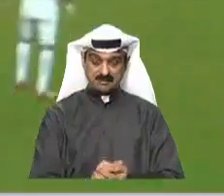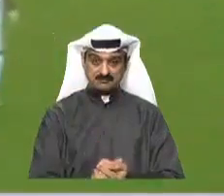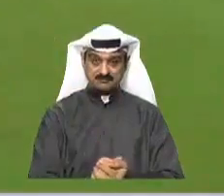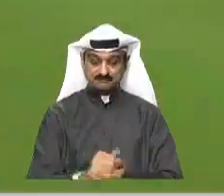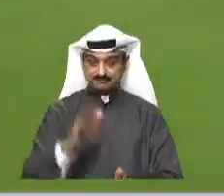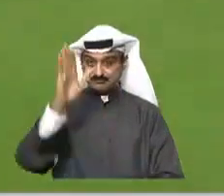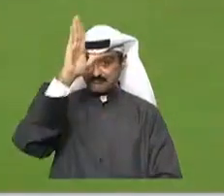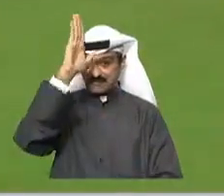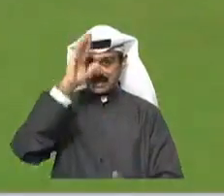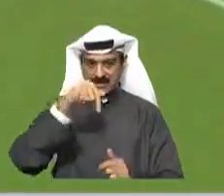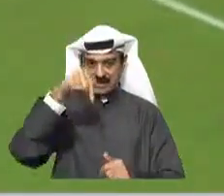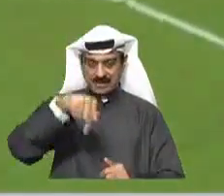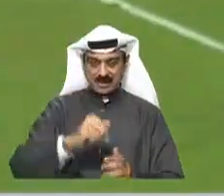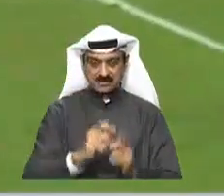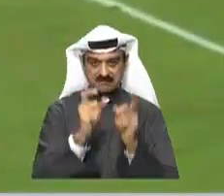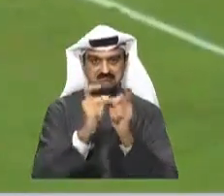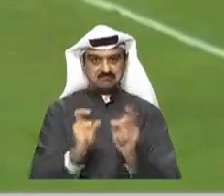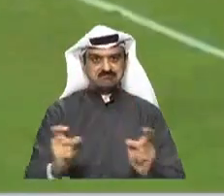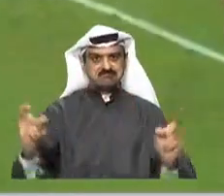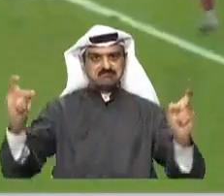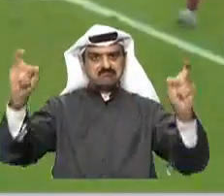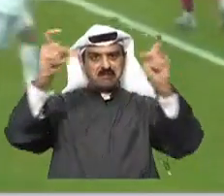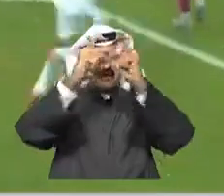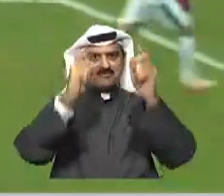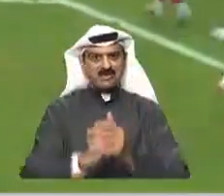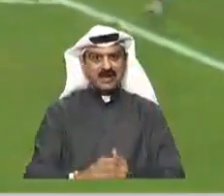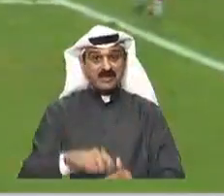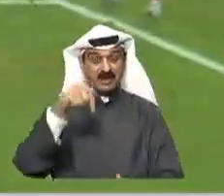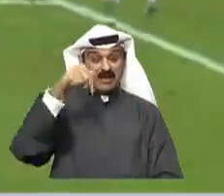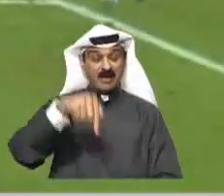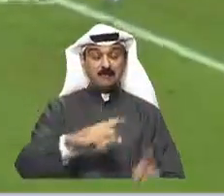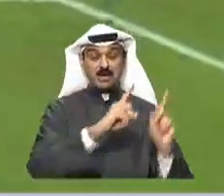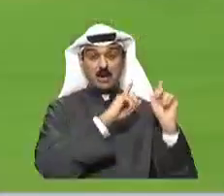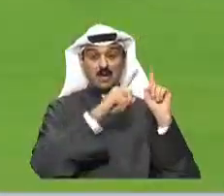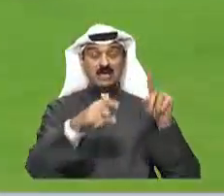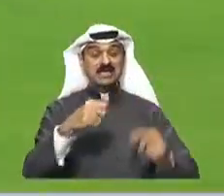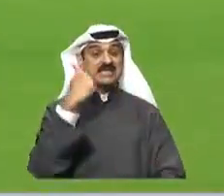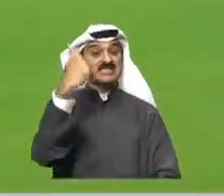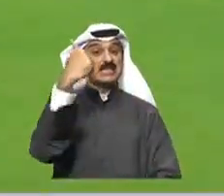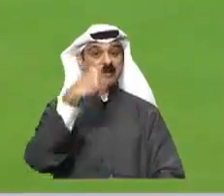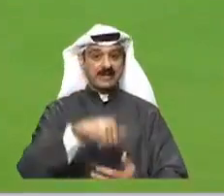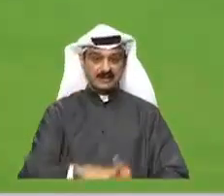أصبح المنتخب العراقي يبلغ المباراة النهائية للمرة السادسة في تاريخه.